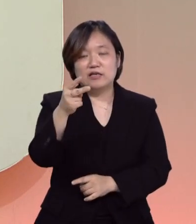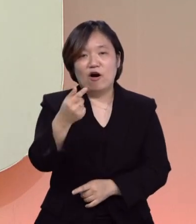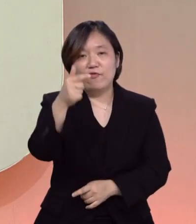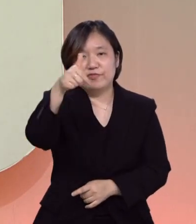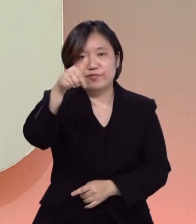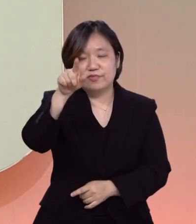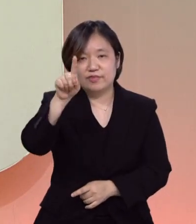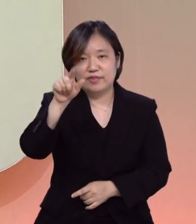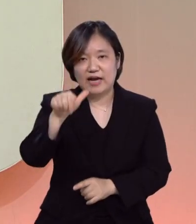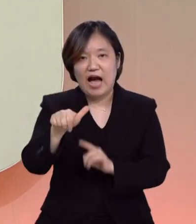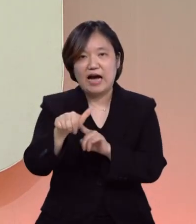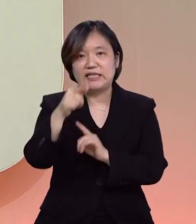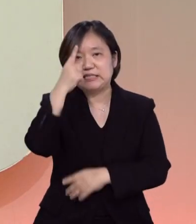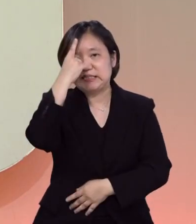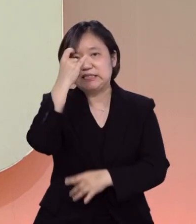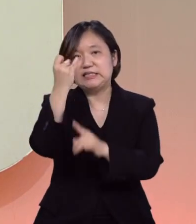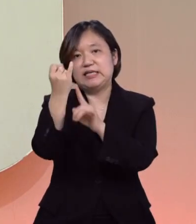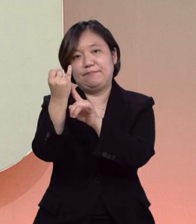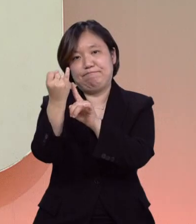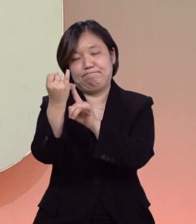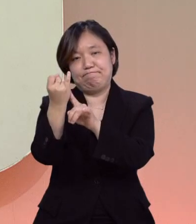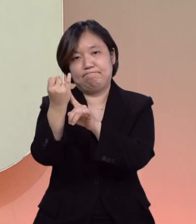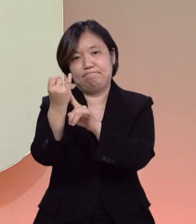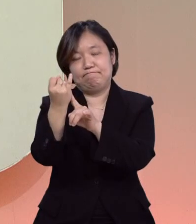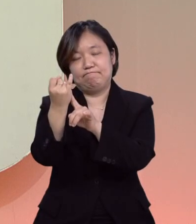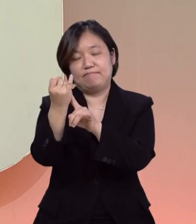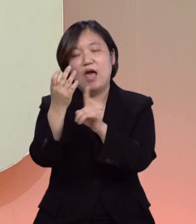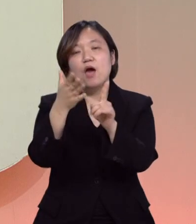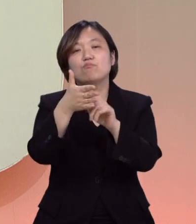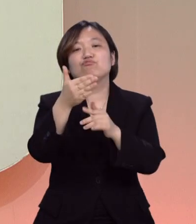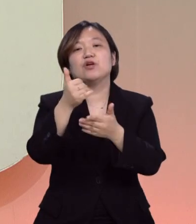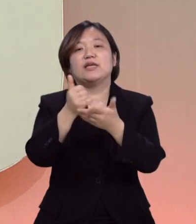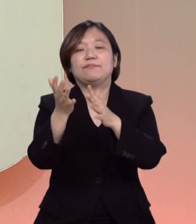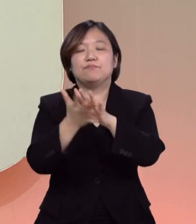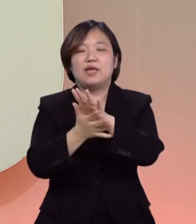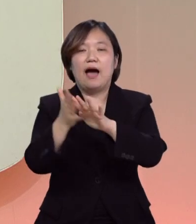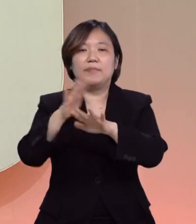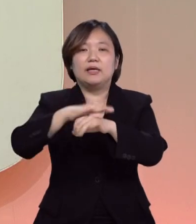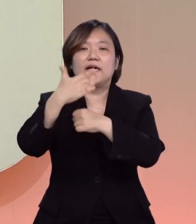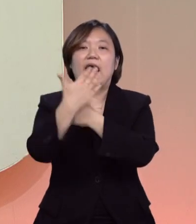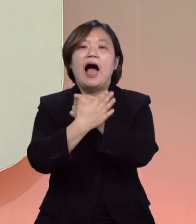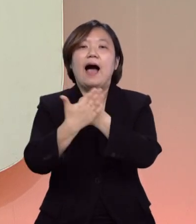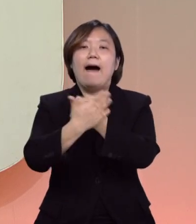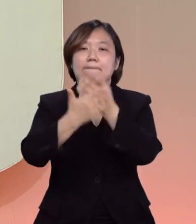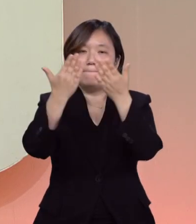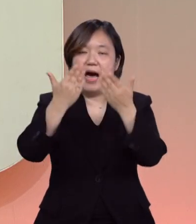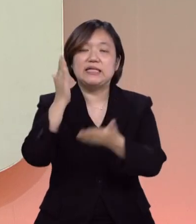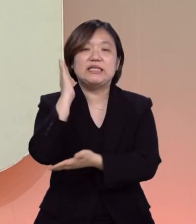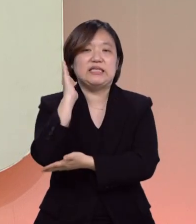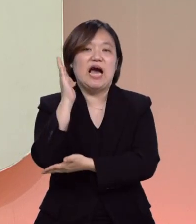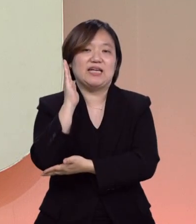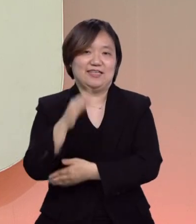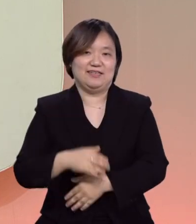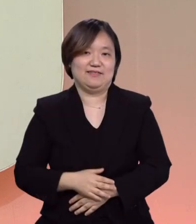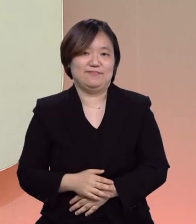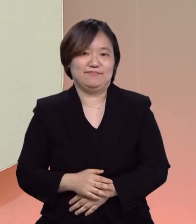불교 작가로 유명하신 불교 작가로 유명하신 박원자라는